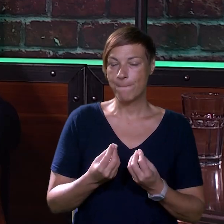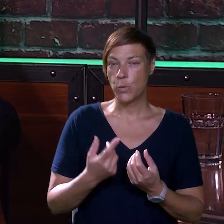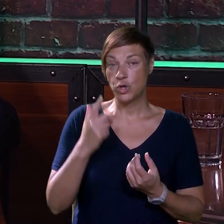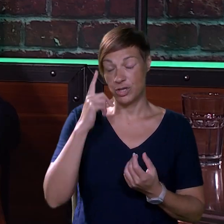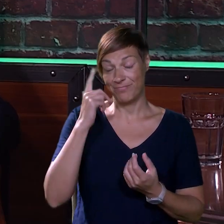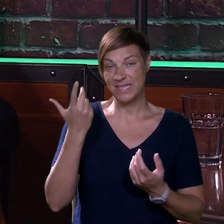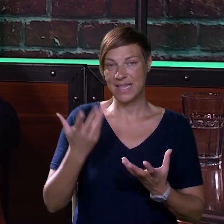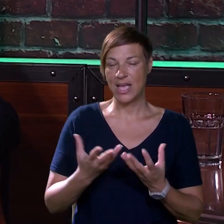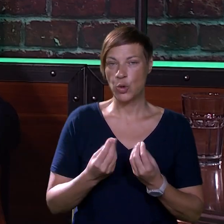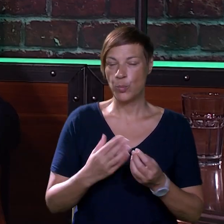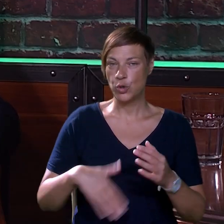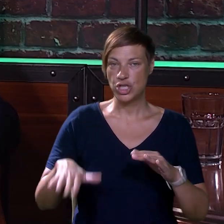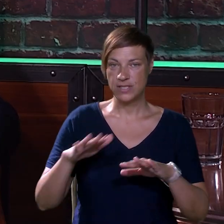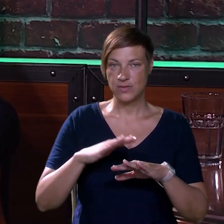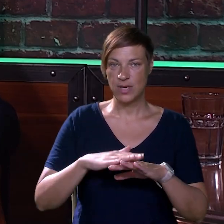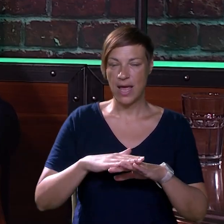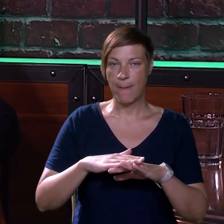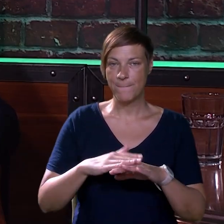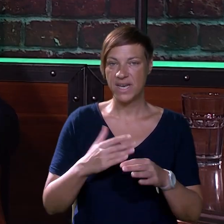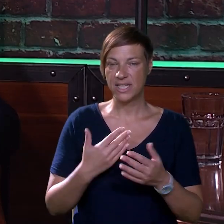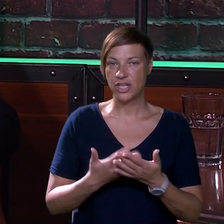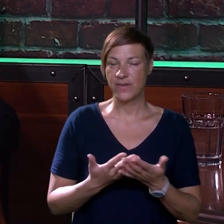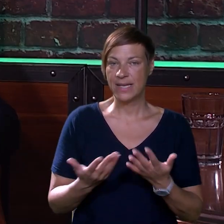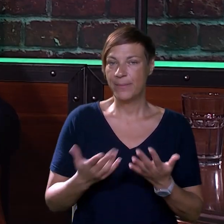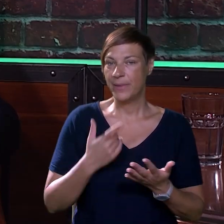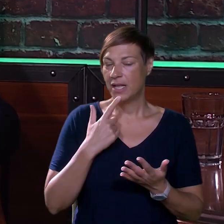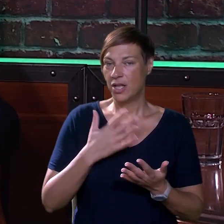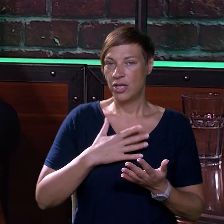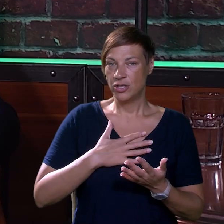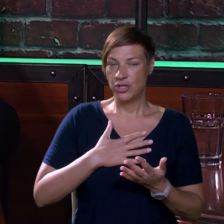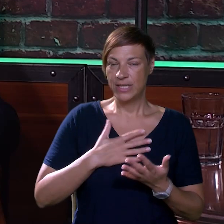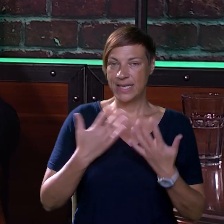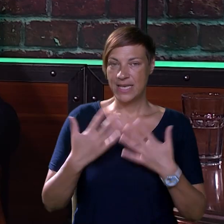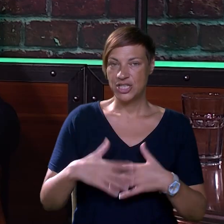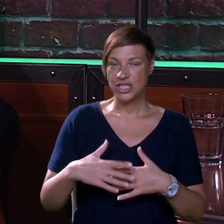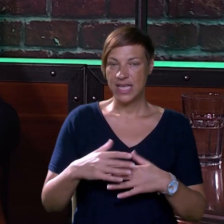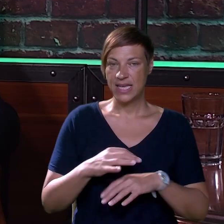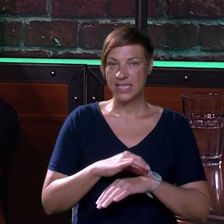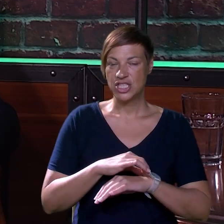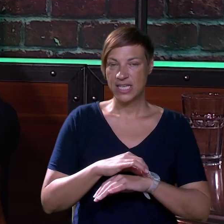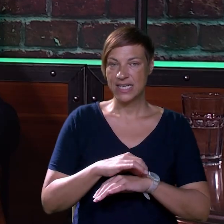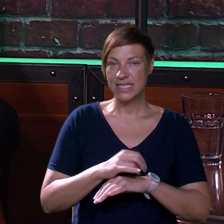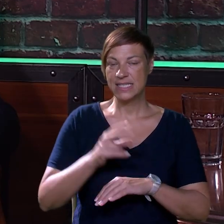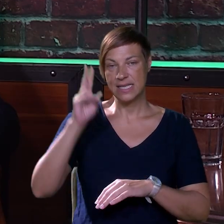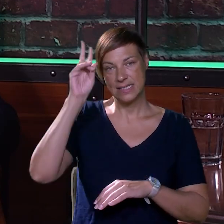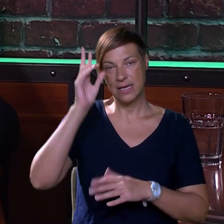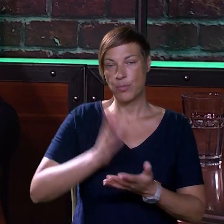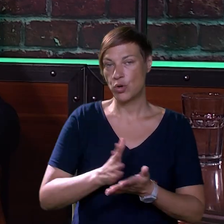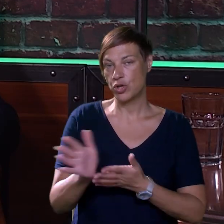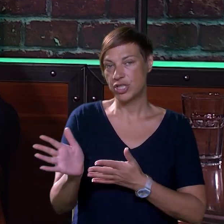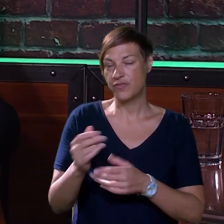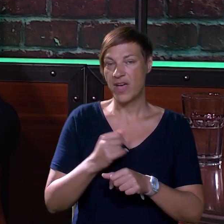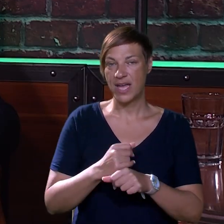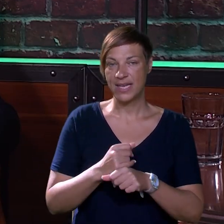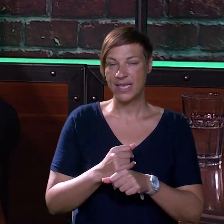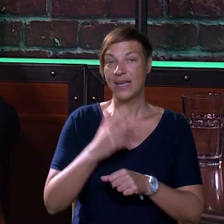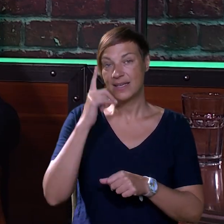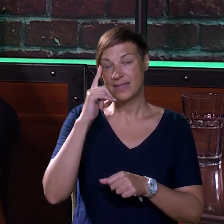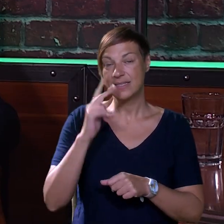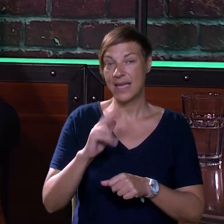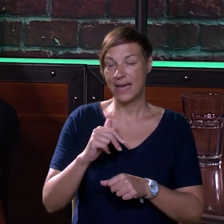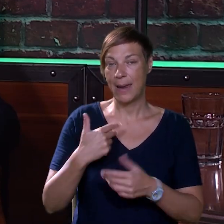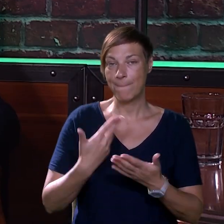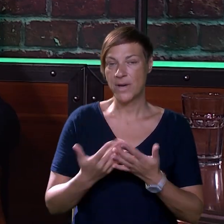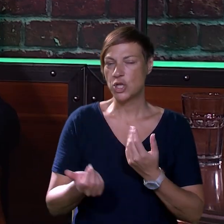znaju, puno su napredovali i bilo koji naš tehničar ili sestra mogu otići bilo gdje vani raditi. Oni znaju,